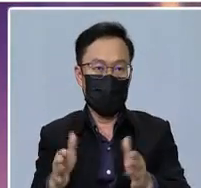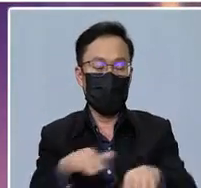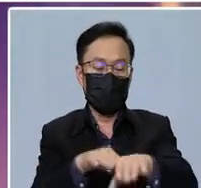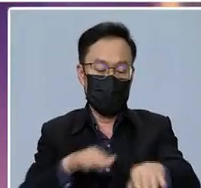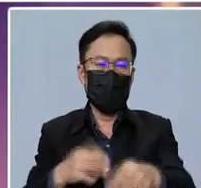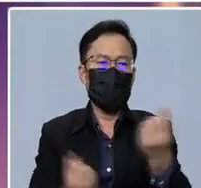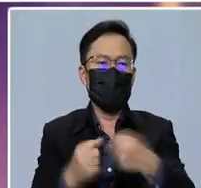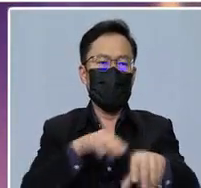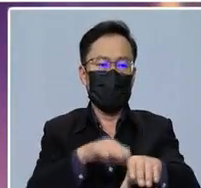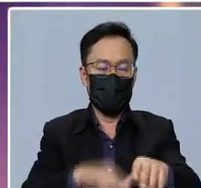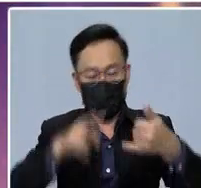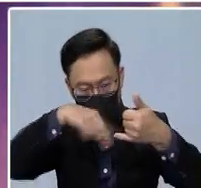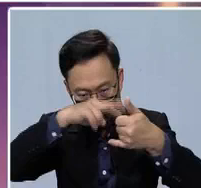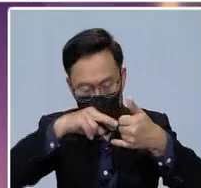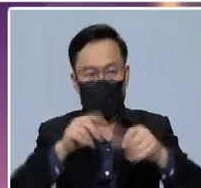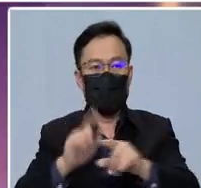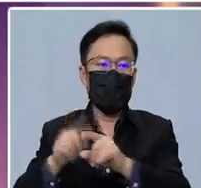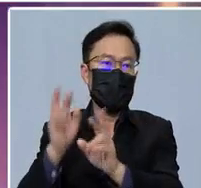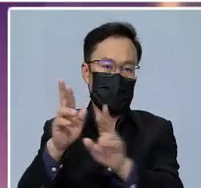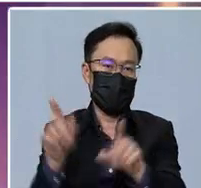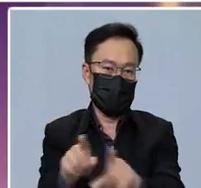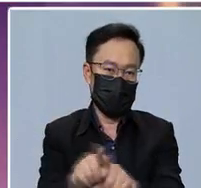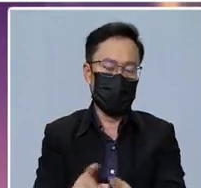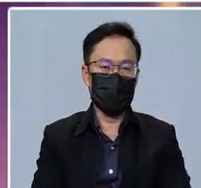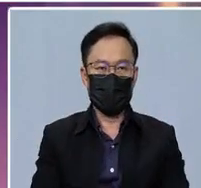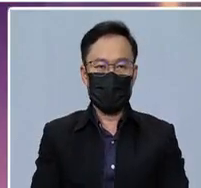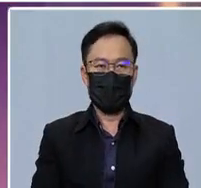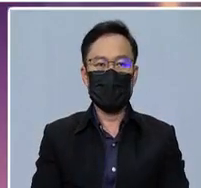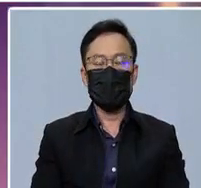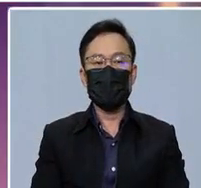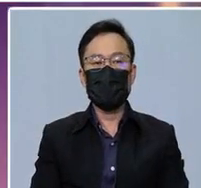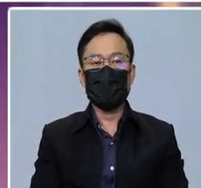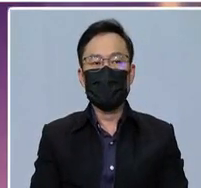านมีการคัดกรองอย่างเคร่งครัดครับและนี่เป็นบรรยากาศล่าสุดที่จังหวัดนครราชสีมาครับ